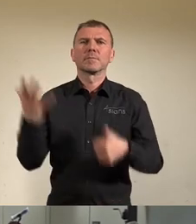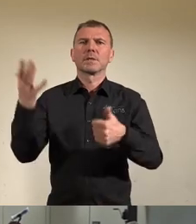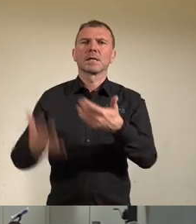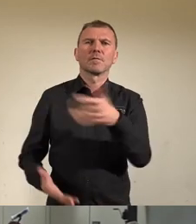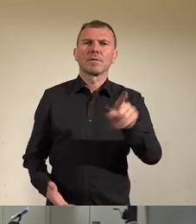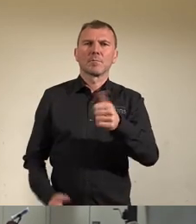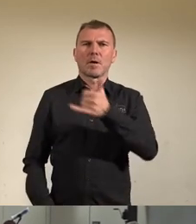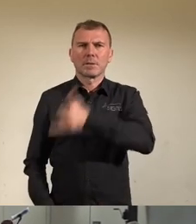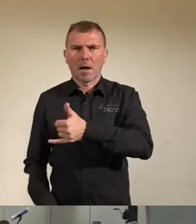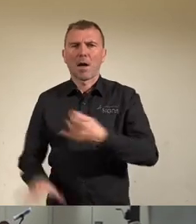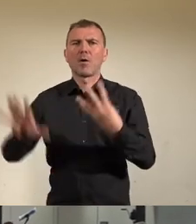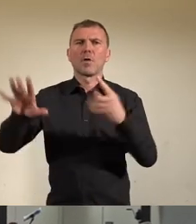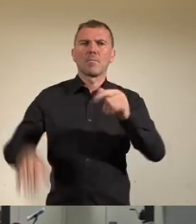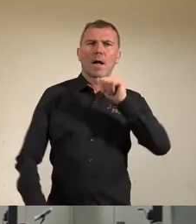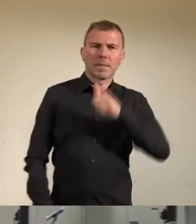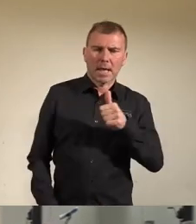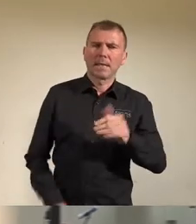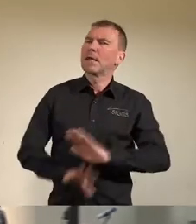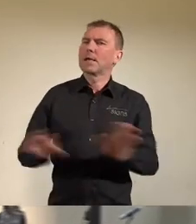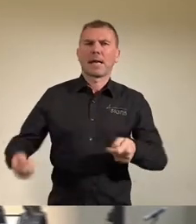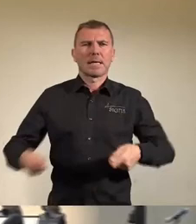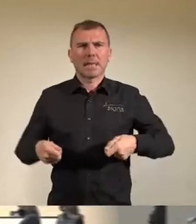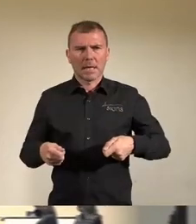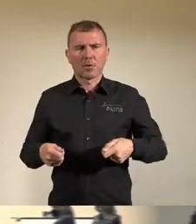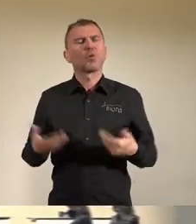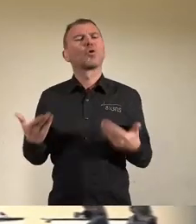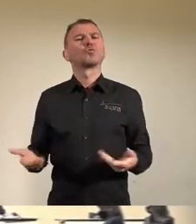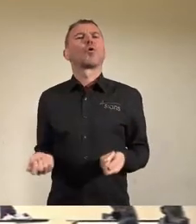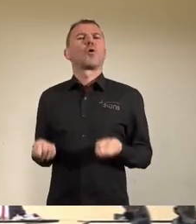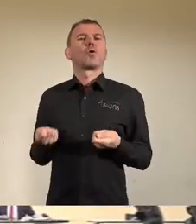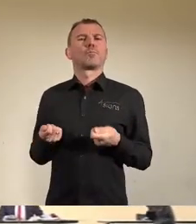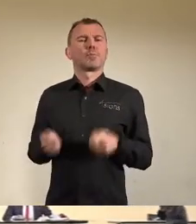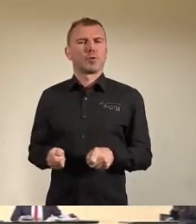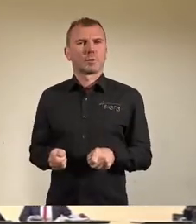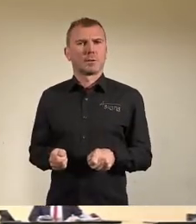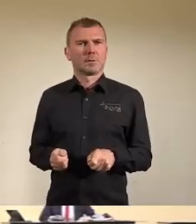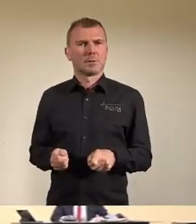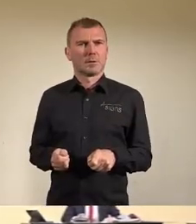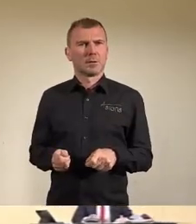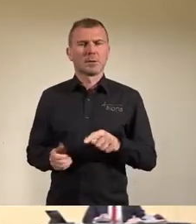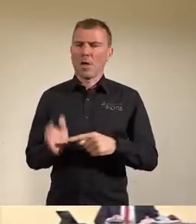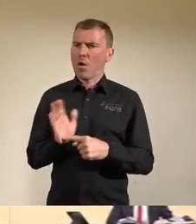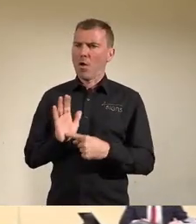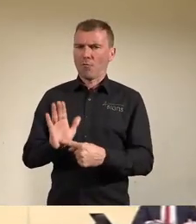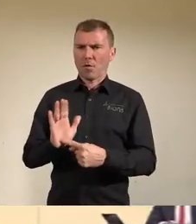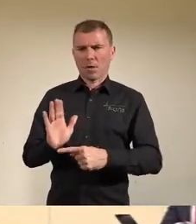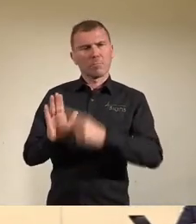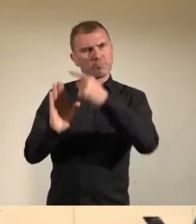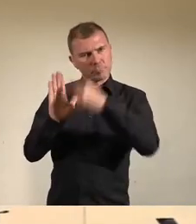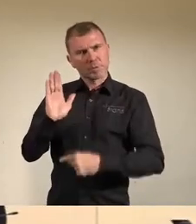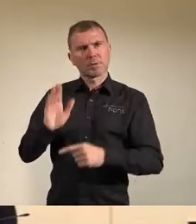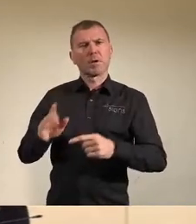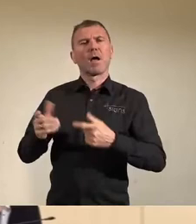Ja, 56 Ja, 9 Nein, keine Enthaltung, damit so beschlossen. Und damit werden die Vorlage in Gänze wieder